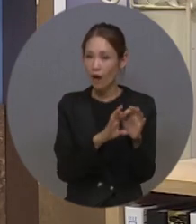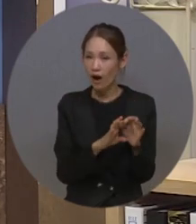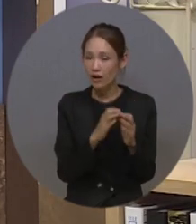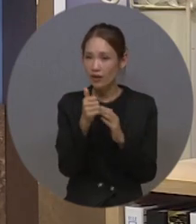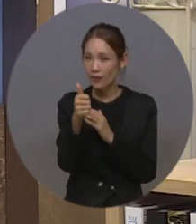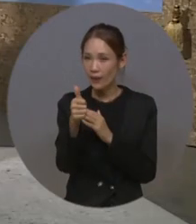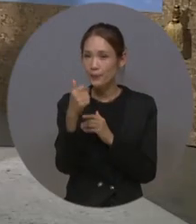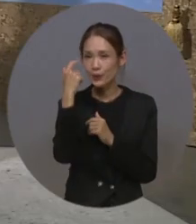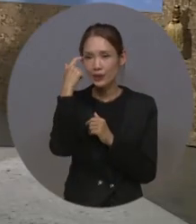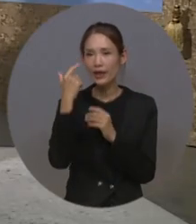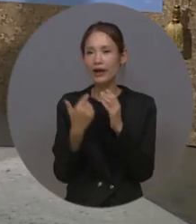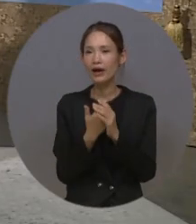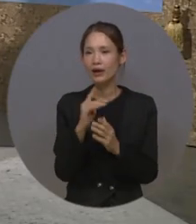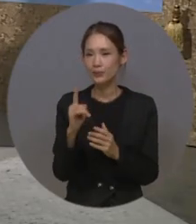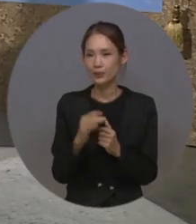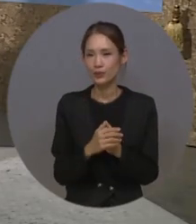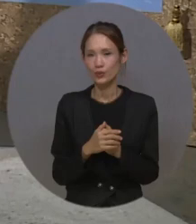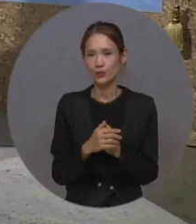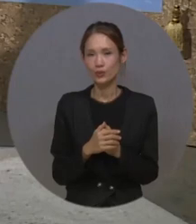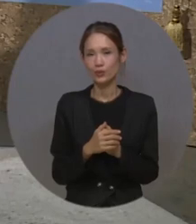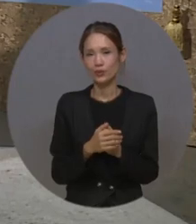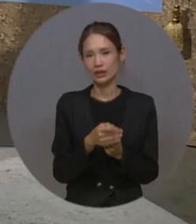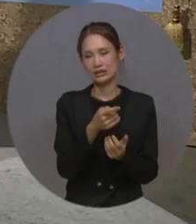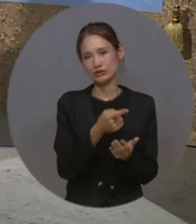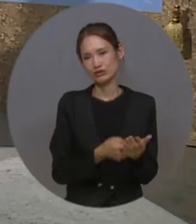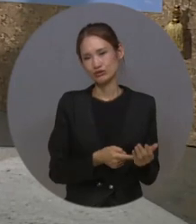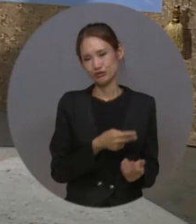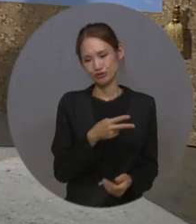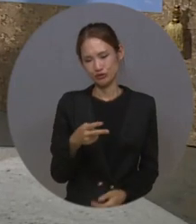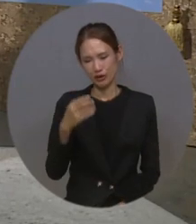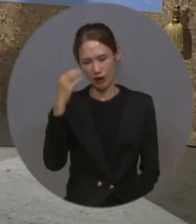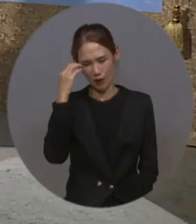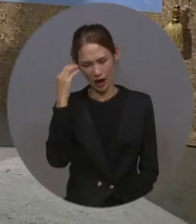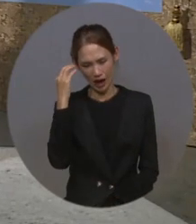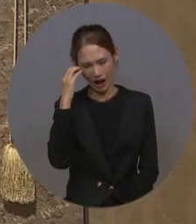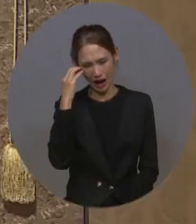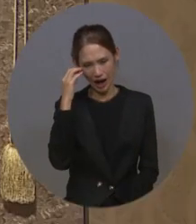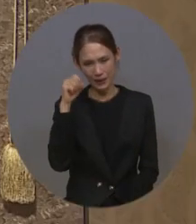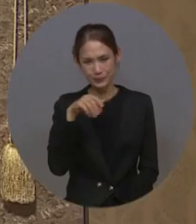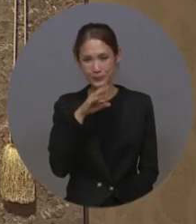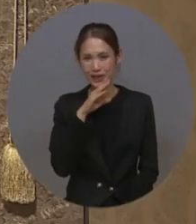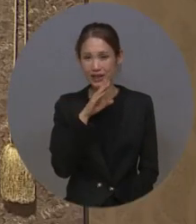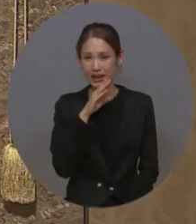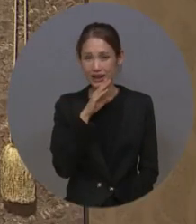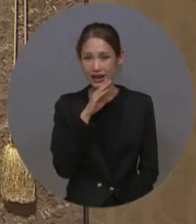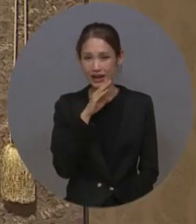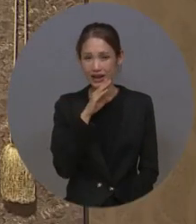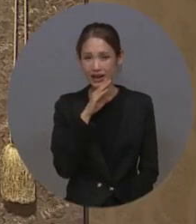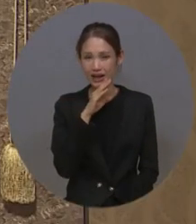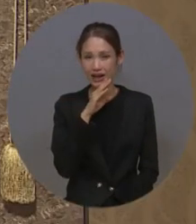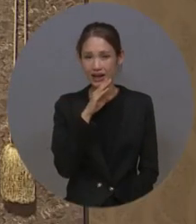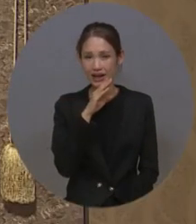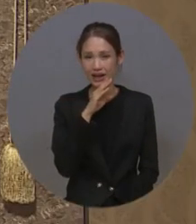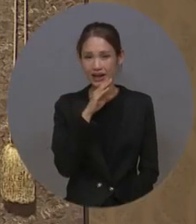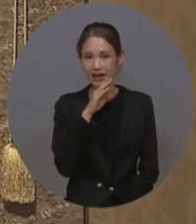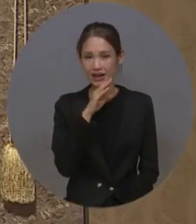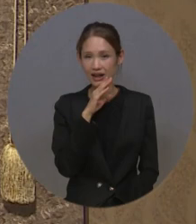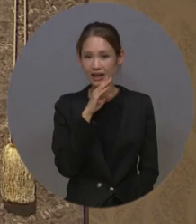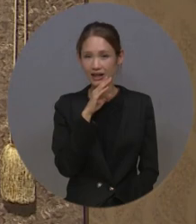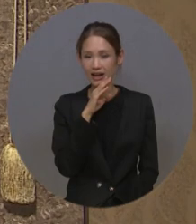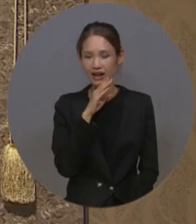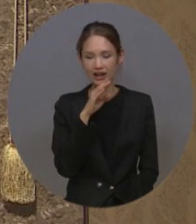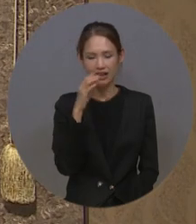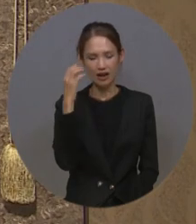의견이 있으신가요? 일단 수술은 괴롭다. 그렇잖아요. 수술 좋아하는 사람은 없어요. 근데 수술에 대한